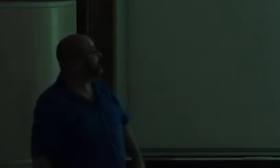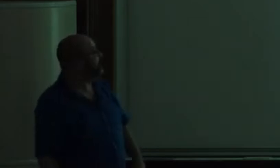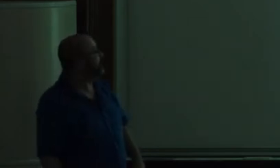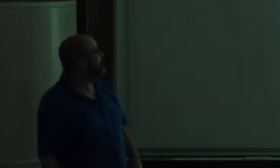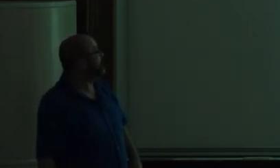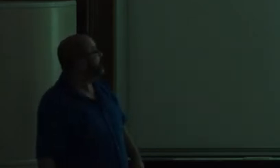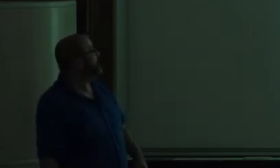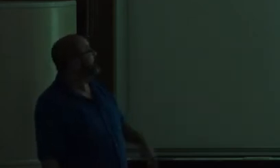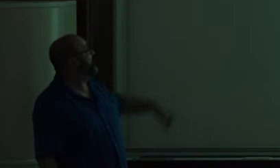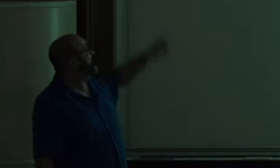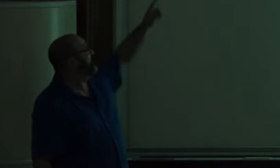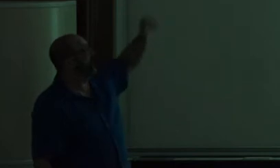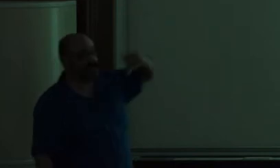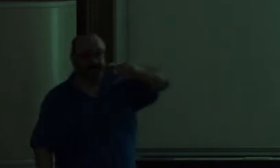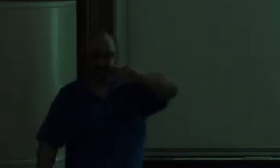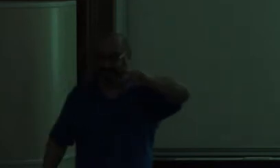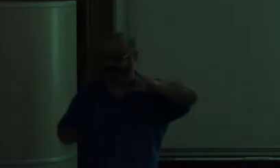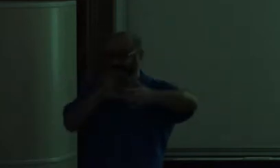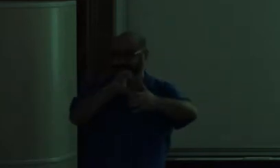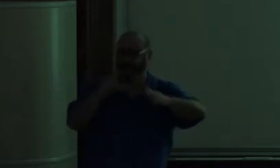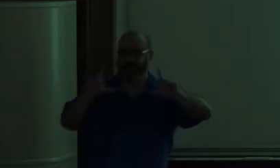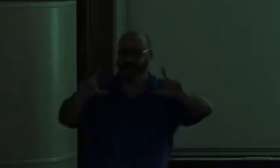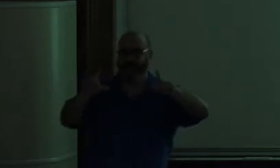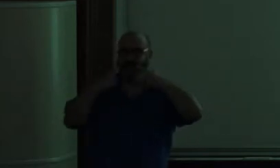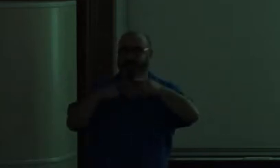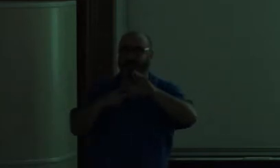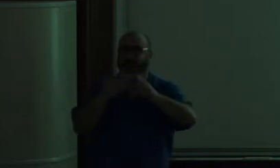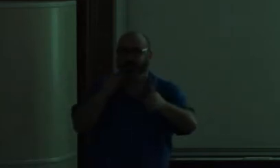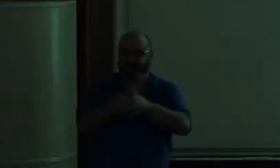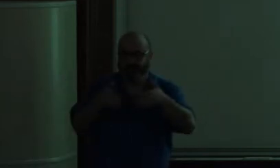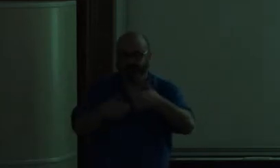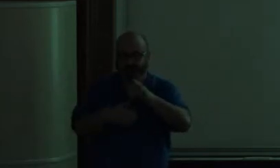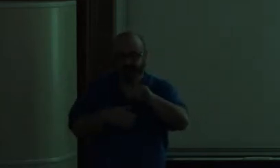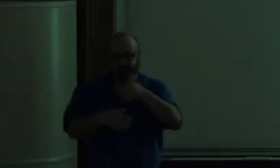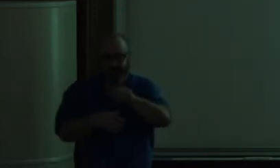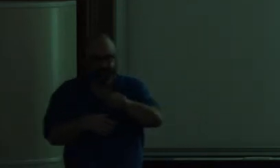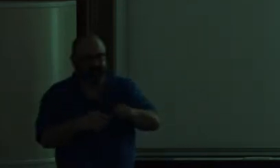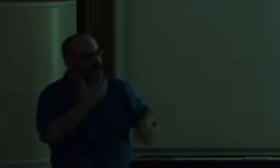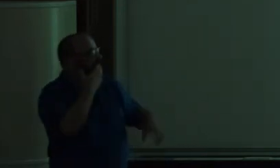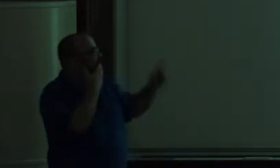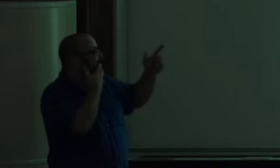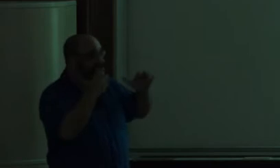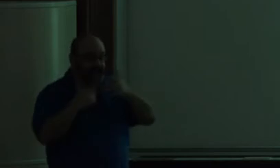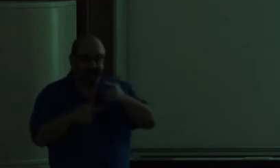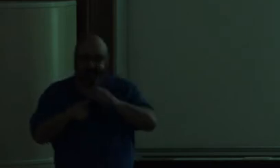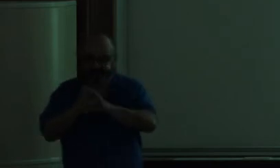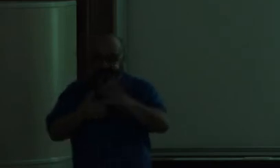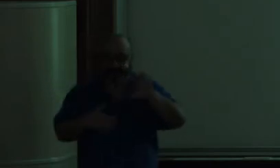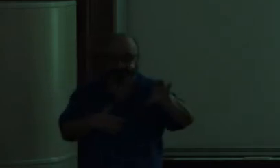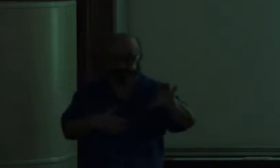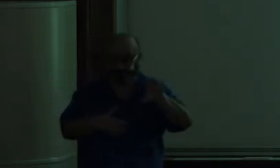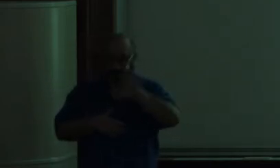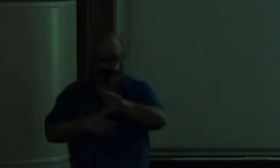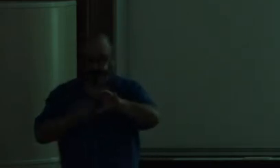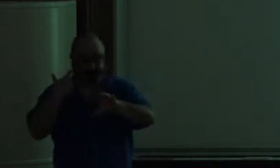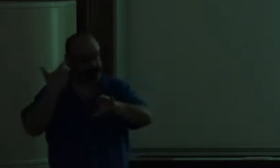le rétroprojecteur. Mais ça, c'est une capture d'écran de la doc Java. Et donc, c'est intégré dedans. Si vous avez une classe qui hérite de cette interface,